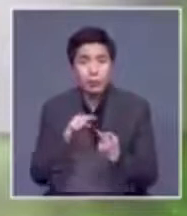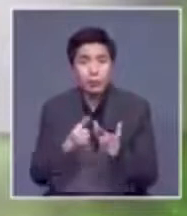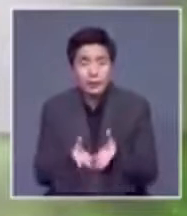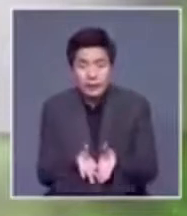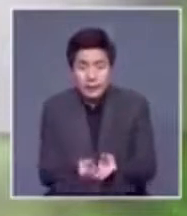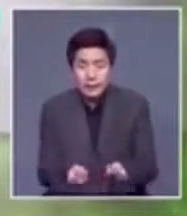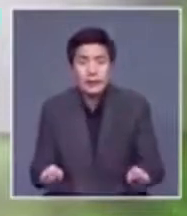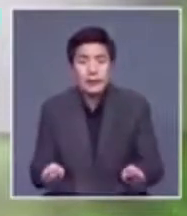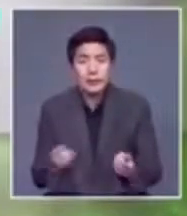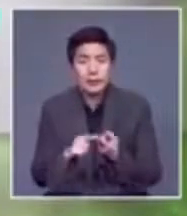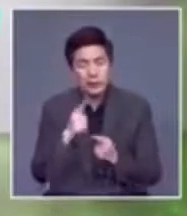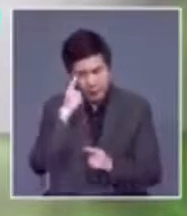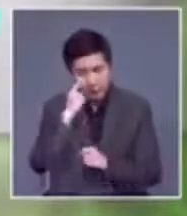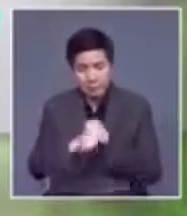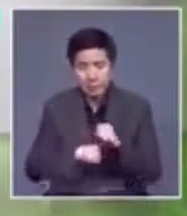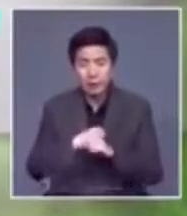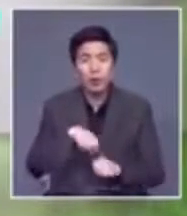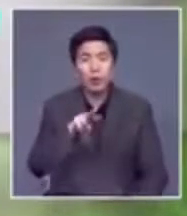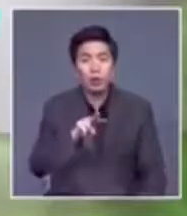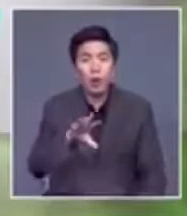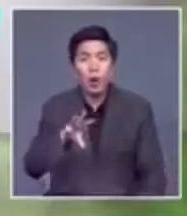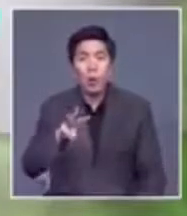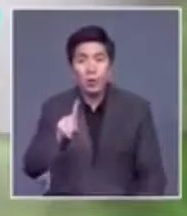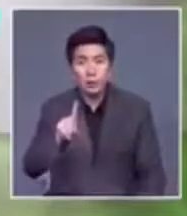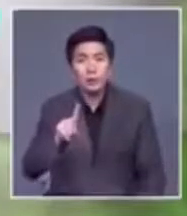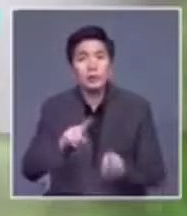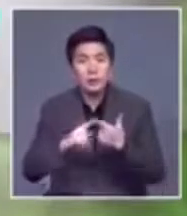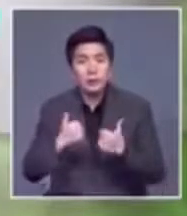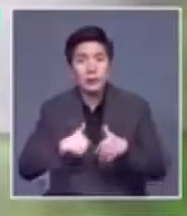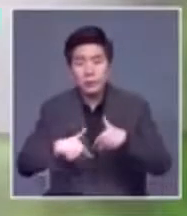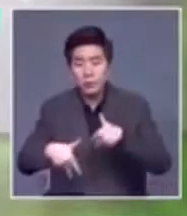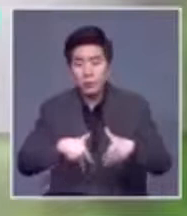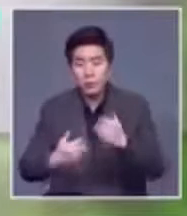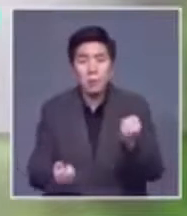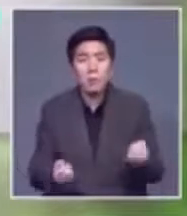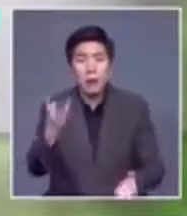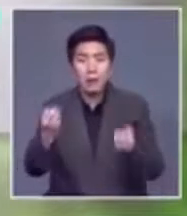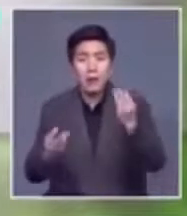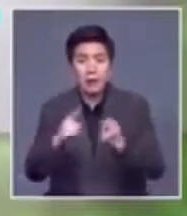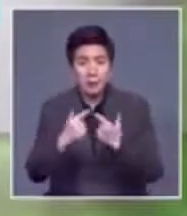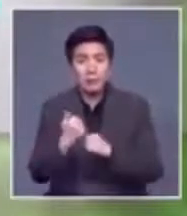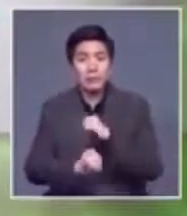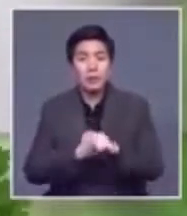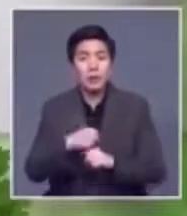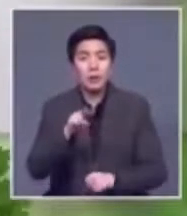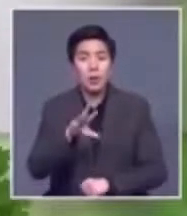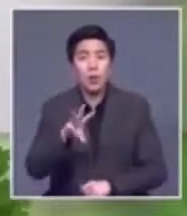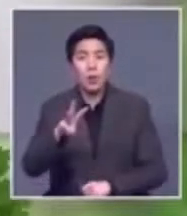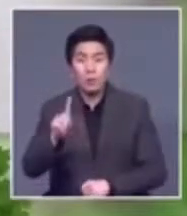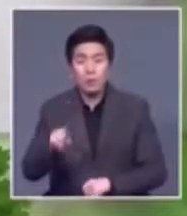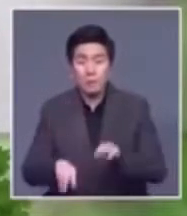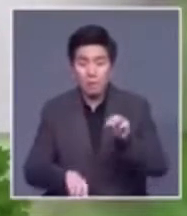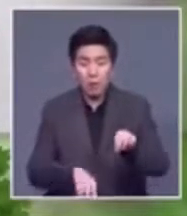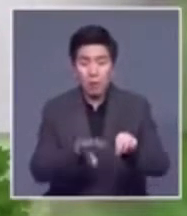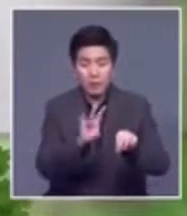ที่ดินคงจะปี61ร่างนโยบายป่าชุมชนปี61นะครับแล้วก็แก้ไขมาตรา7ของ